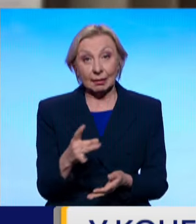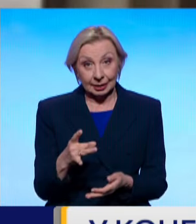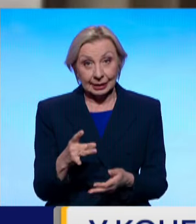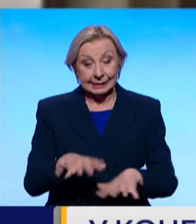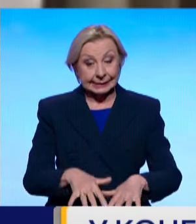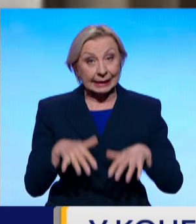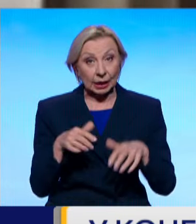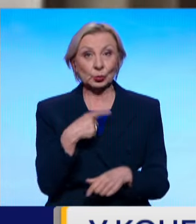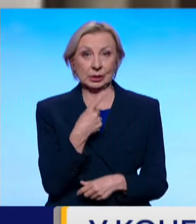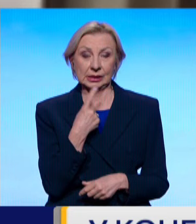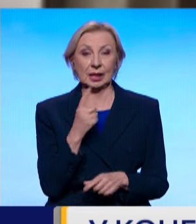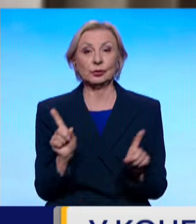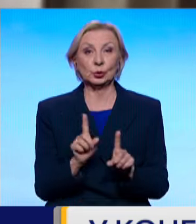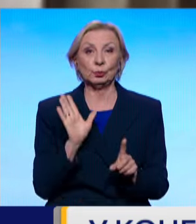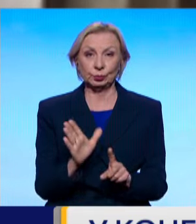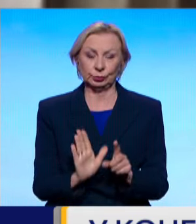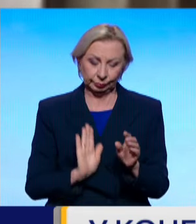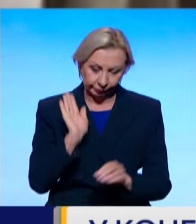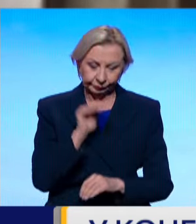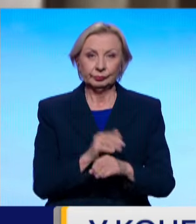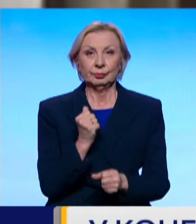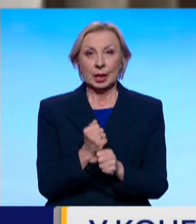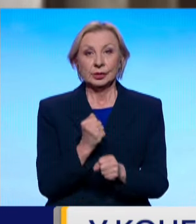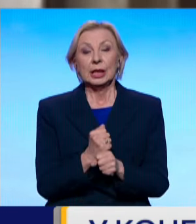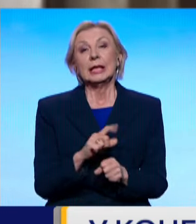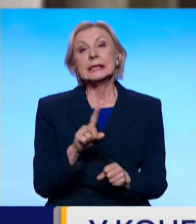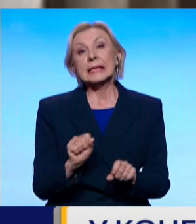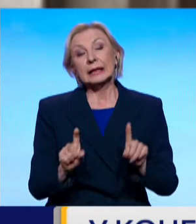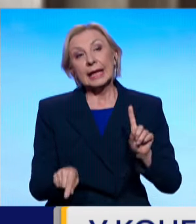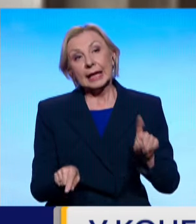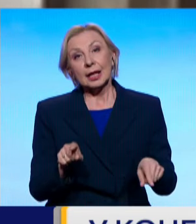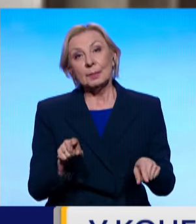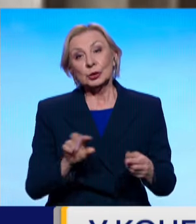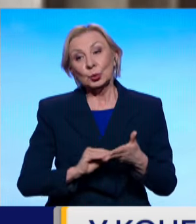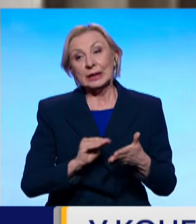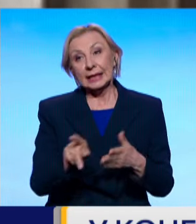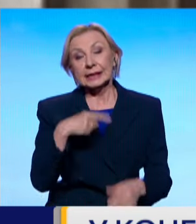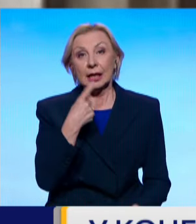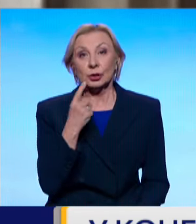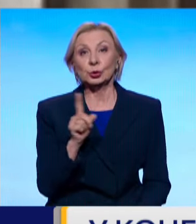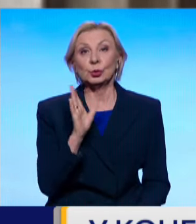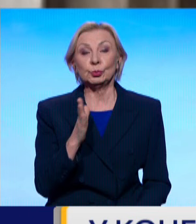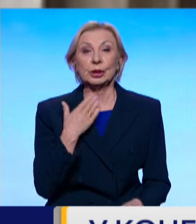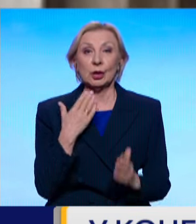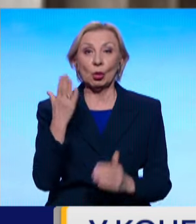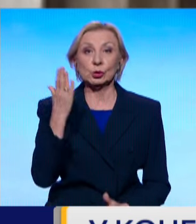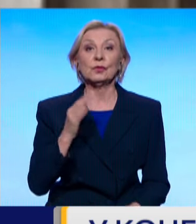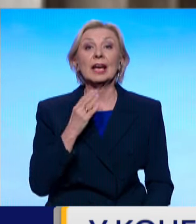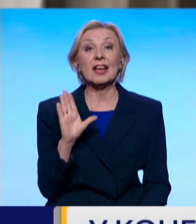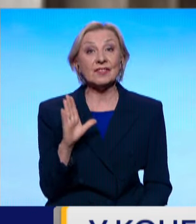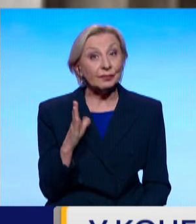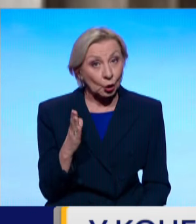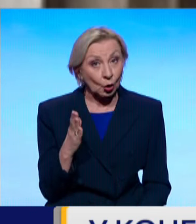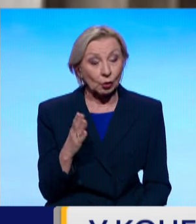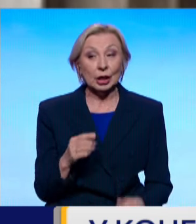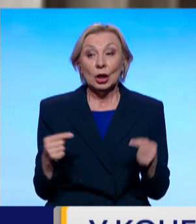спікер Сенату, сказав, що залишатимуться, вони будуть працювати. За деякими повідомленнями журналістів, це буде винесено на голосування у вівторок. Поки що ми